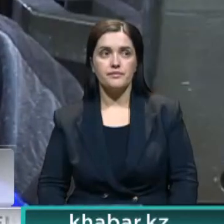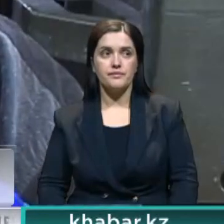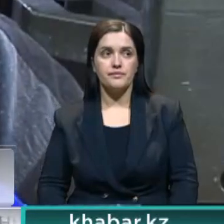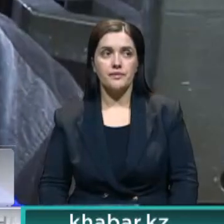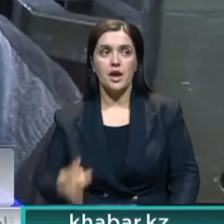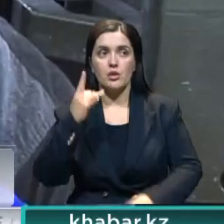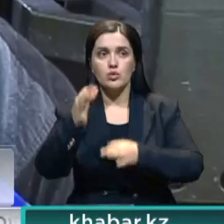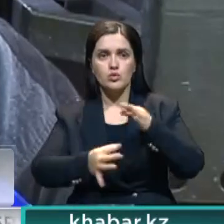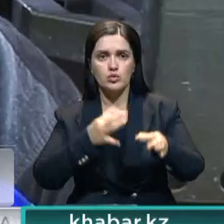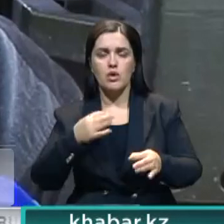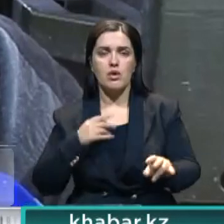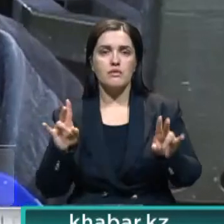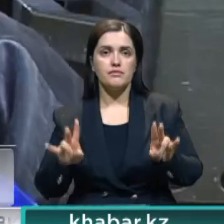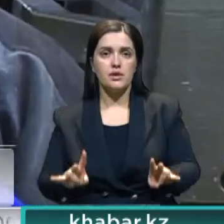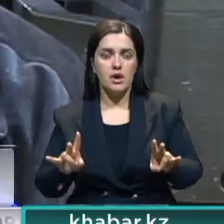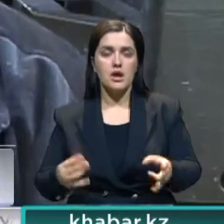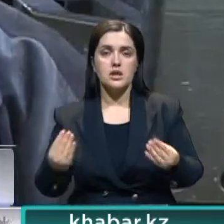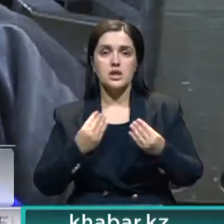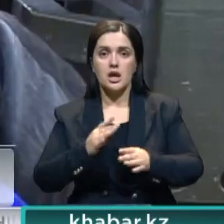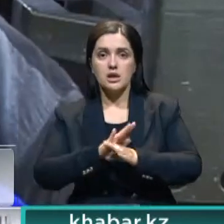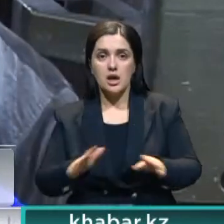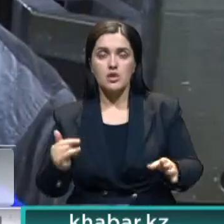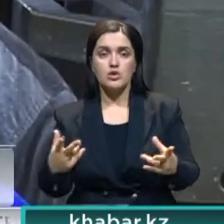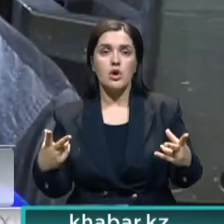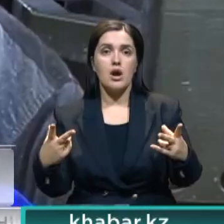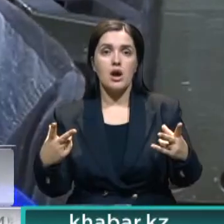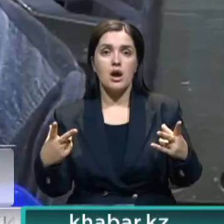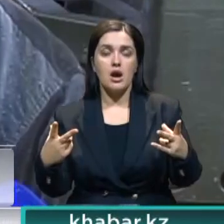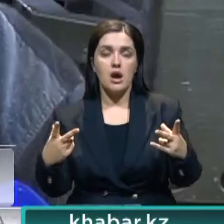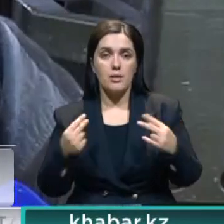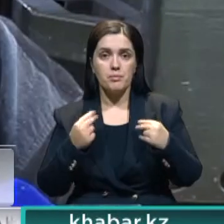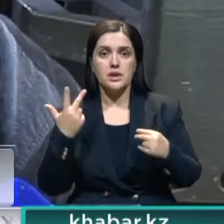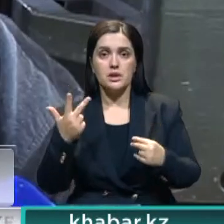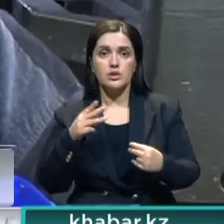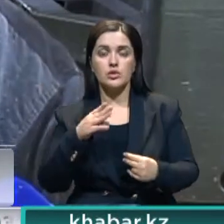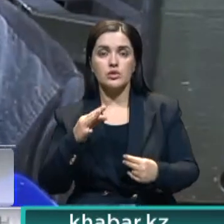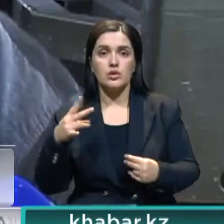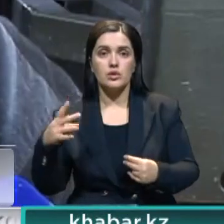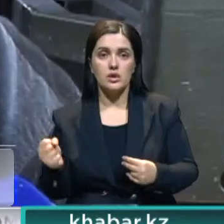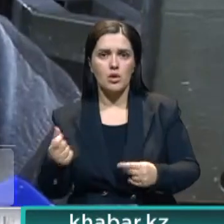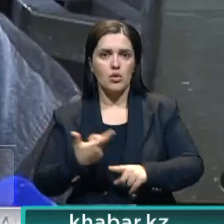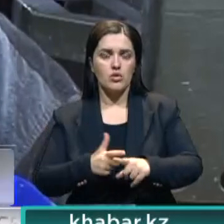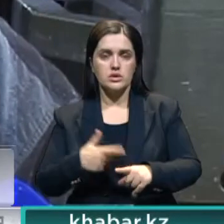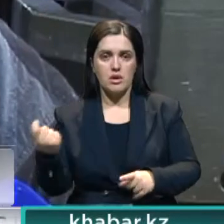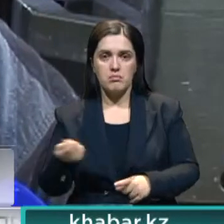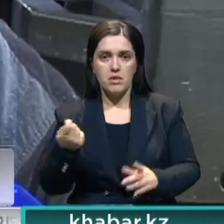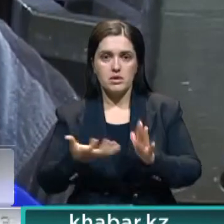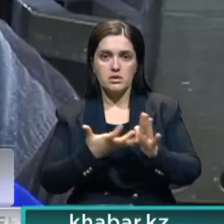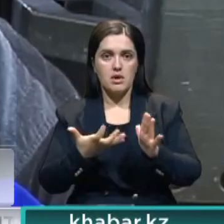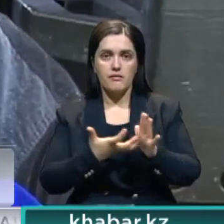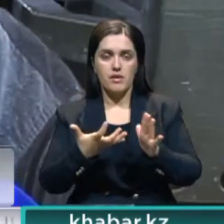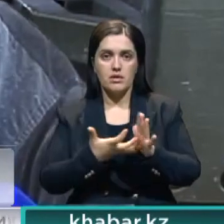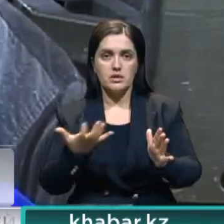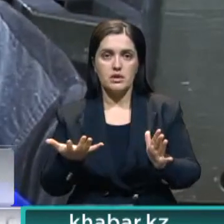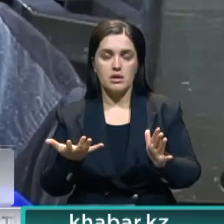переночевали здесь, угля не дали. Сегодня вроде пообещали, но по 3 тонны. А 3 тонны... Это очень мало, не хватит